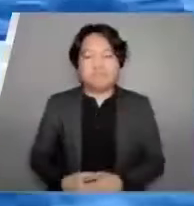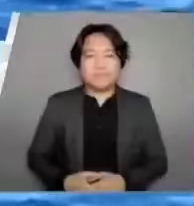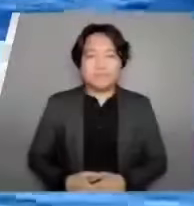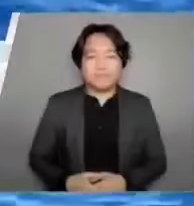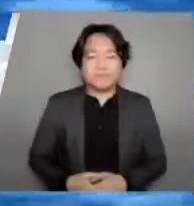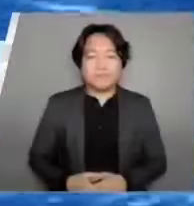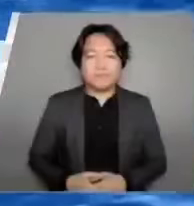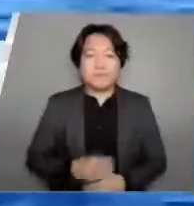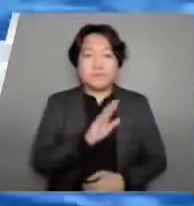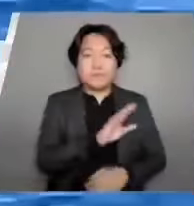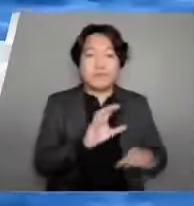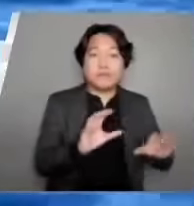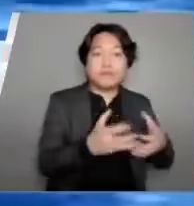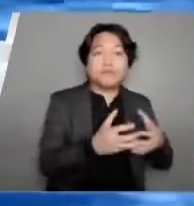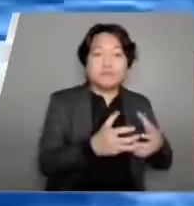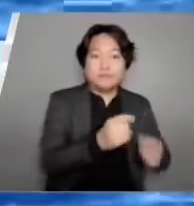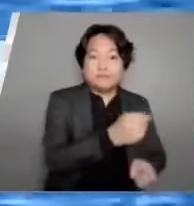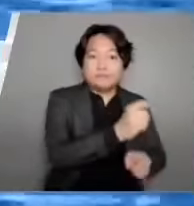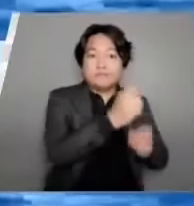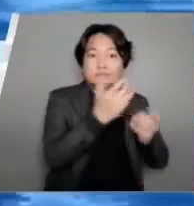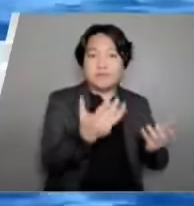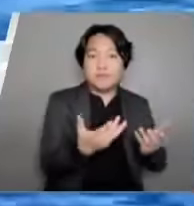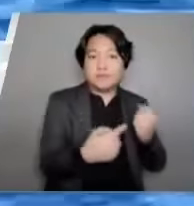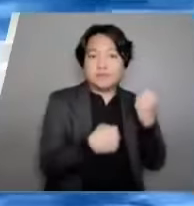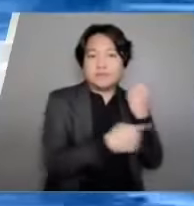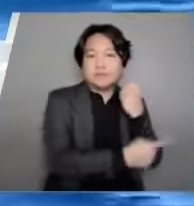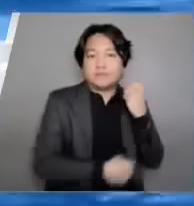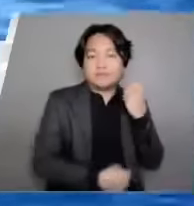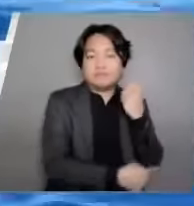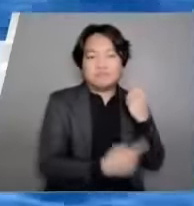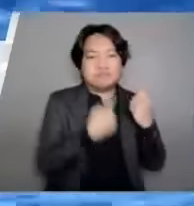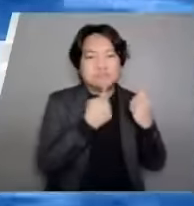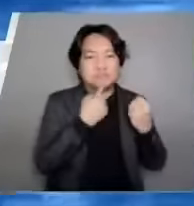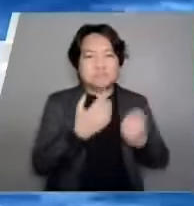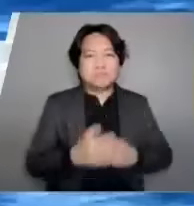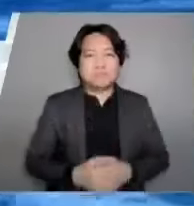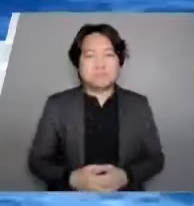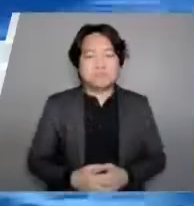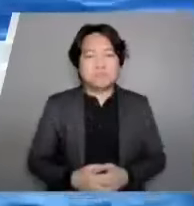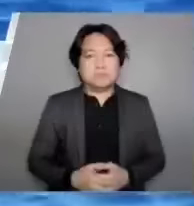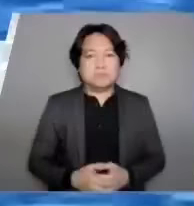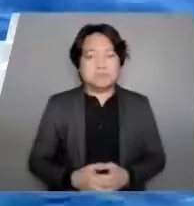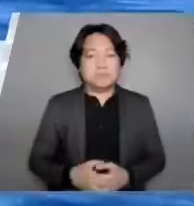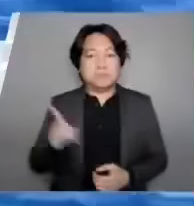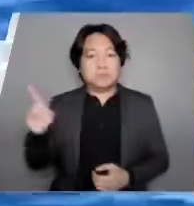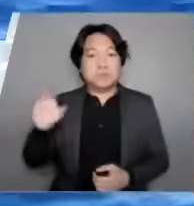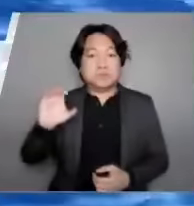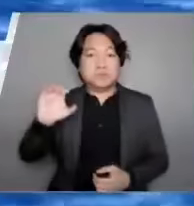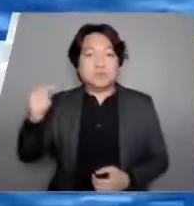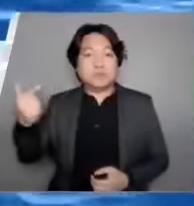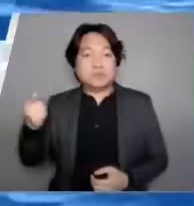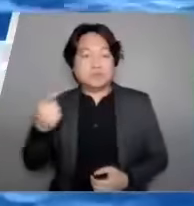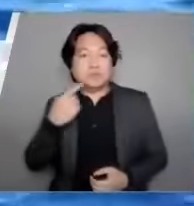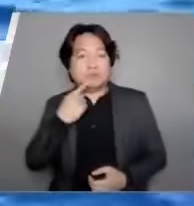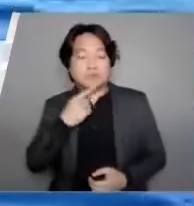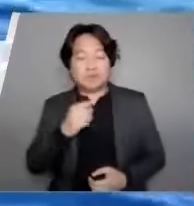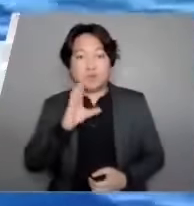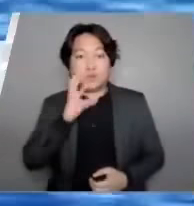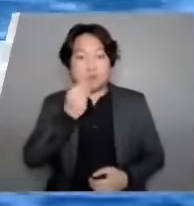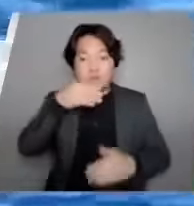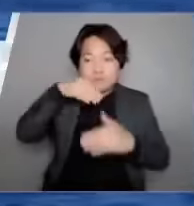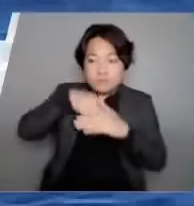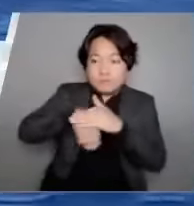sa Masinloc, Zambales, dagdag sa agam-agam nila ang utos sa China Coast Guard na arestuhin ang sinumang ilegal na papasok sa